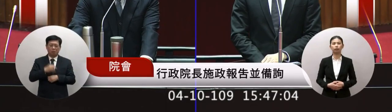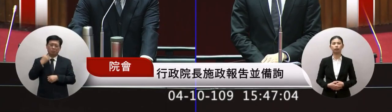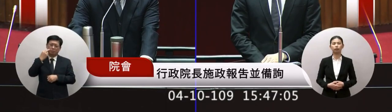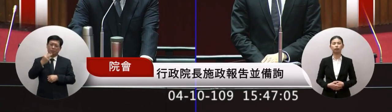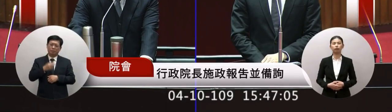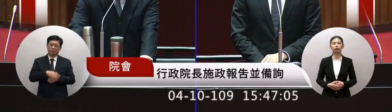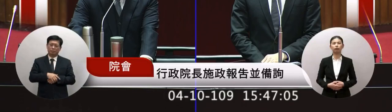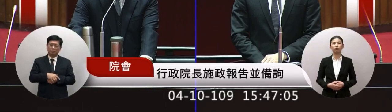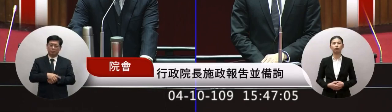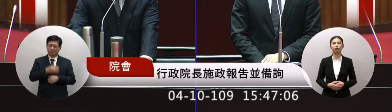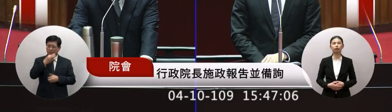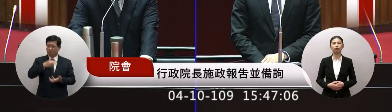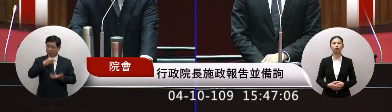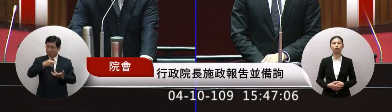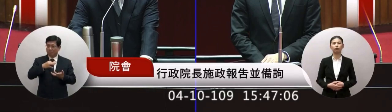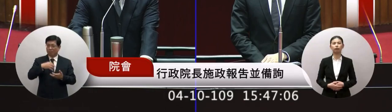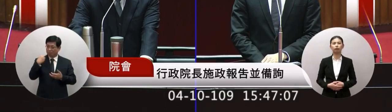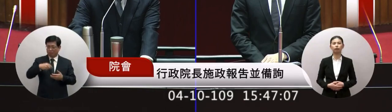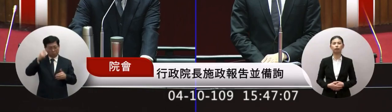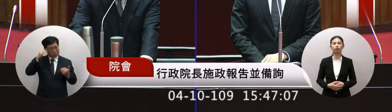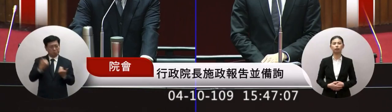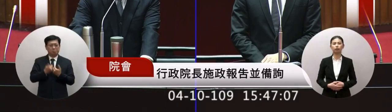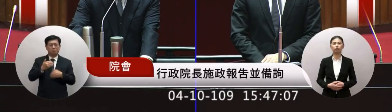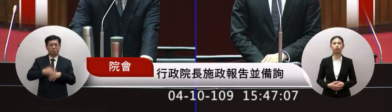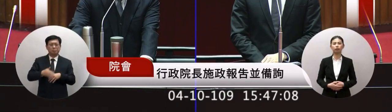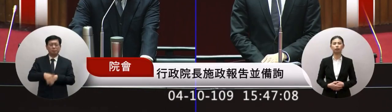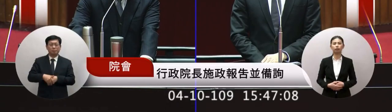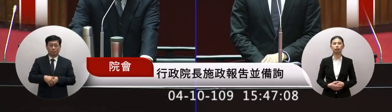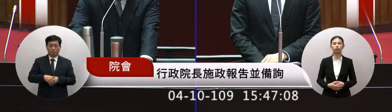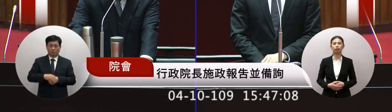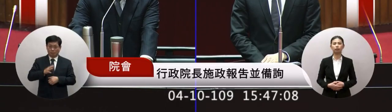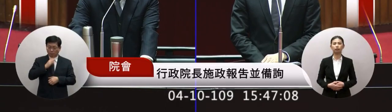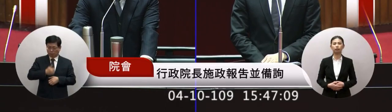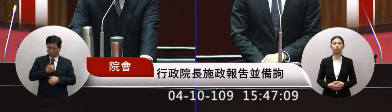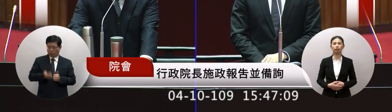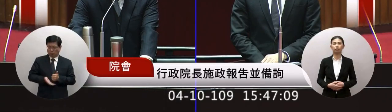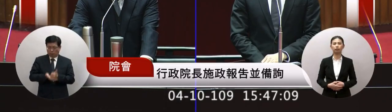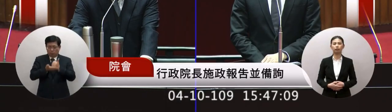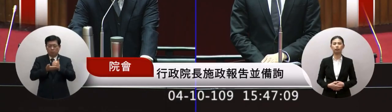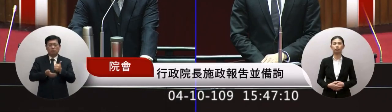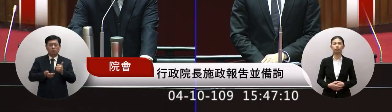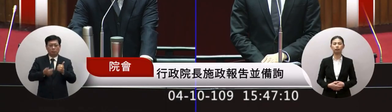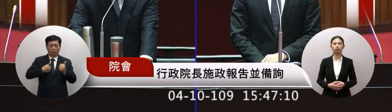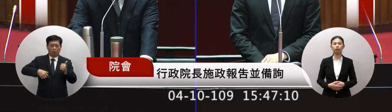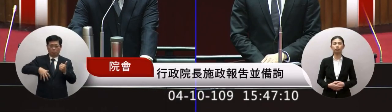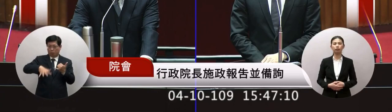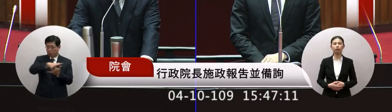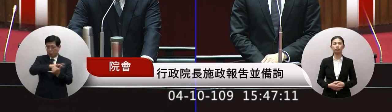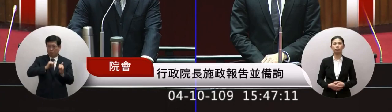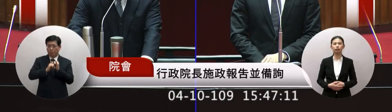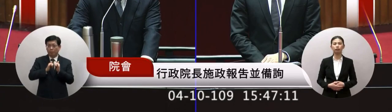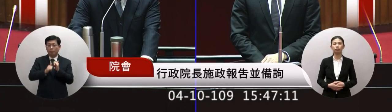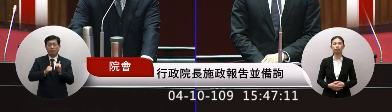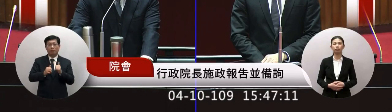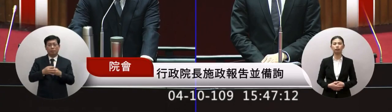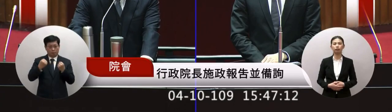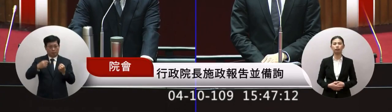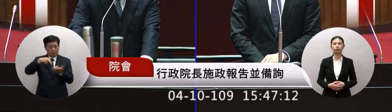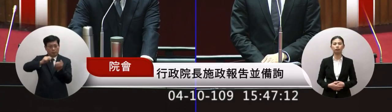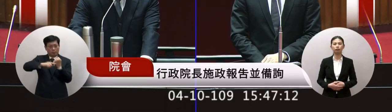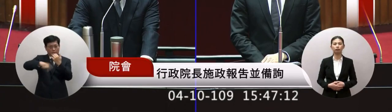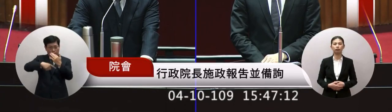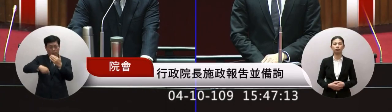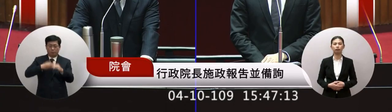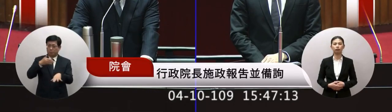觉担心，甚至袂当接受。但足感佩咱规个社会伫过去旧